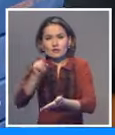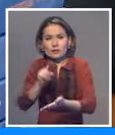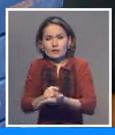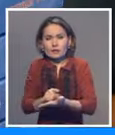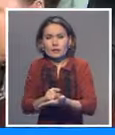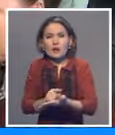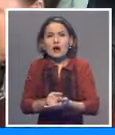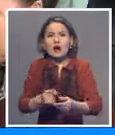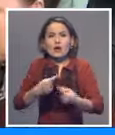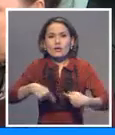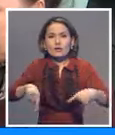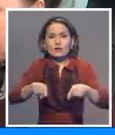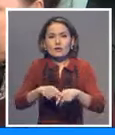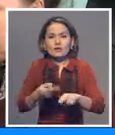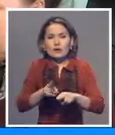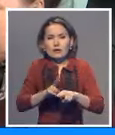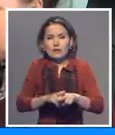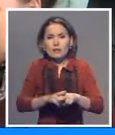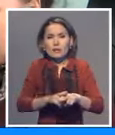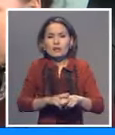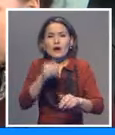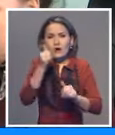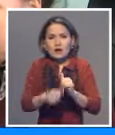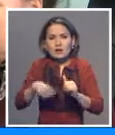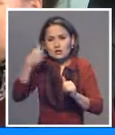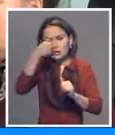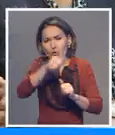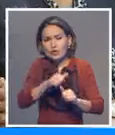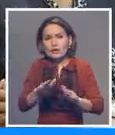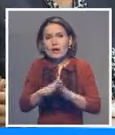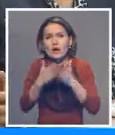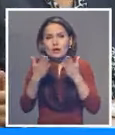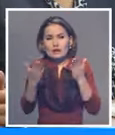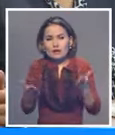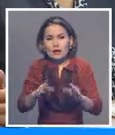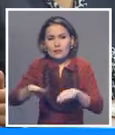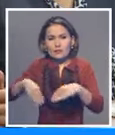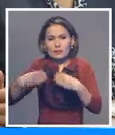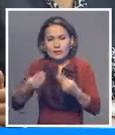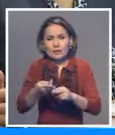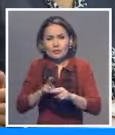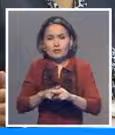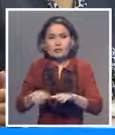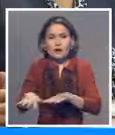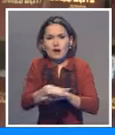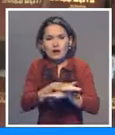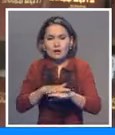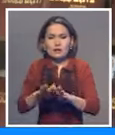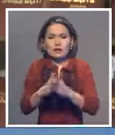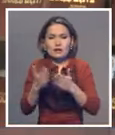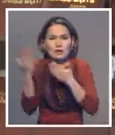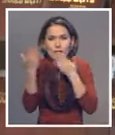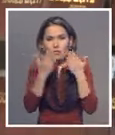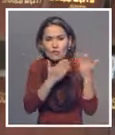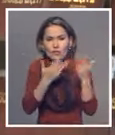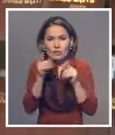туындыларымен толықты. Ұйымдастырушылар осы игі шараны дәстүрге айналдырып, халықты кітап оқуға шақыратындықтарын айтады. Белгілі ғалымдардың